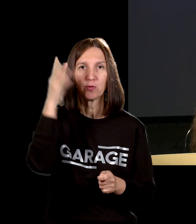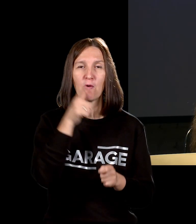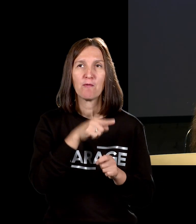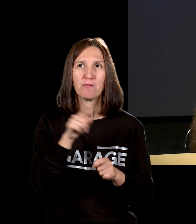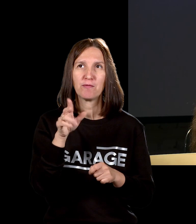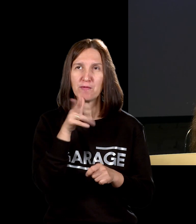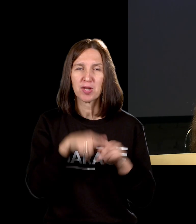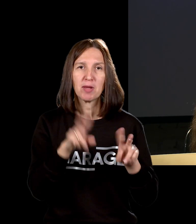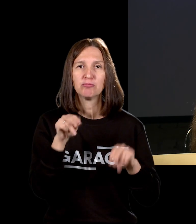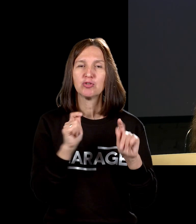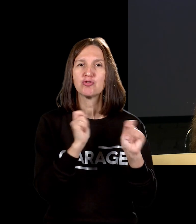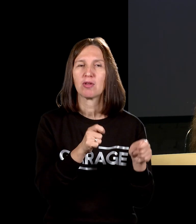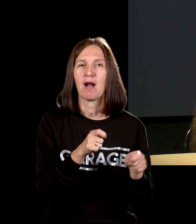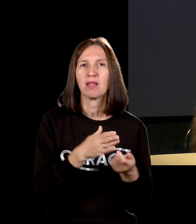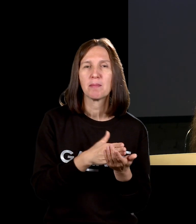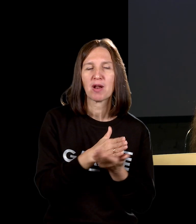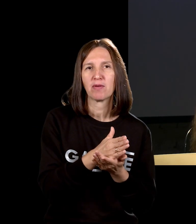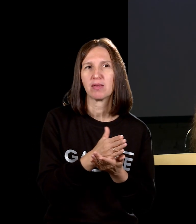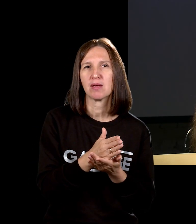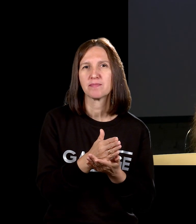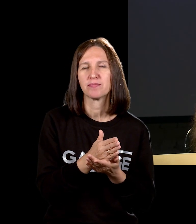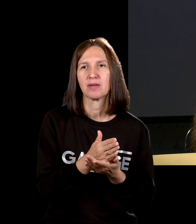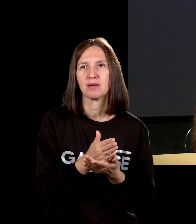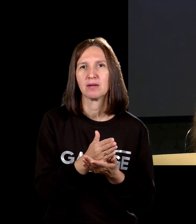это движение, что это